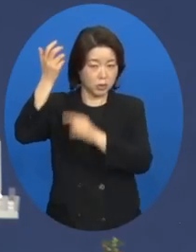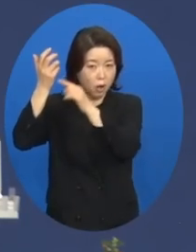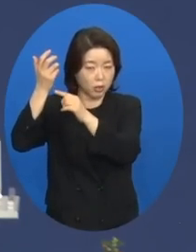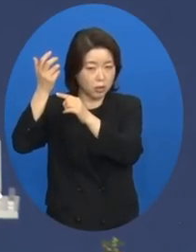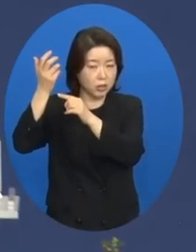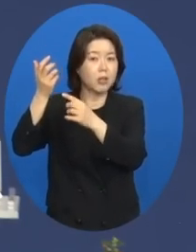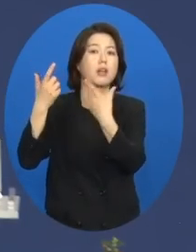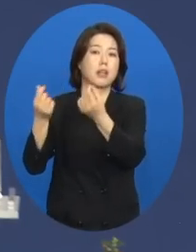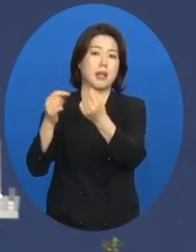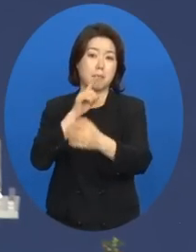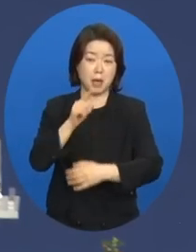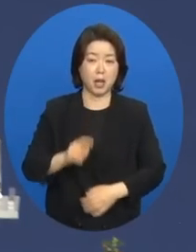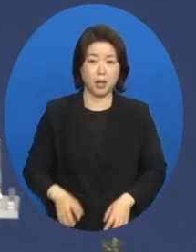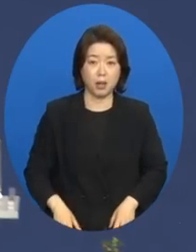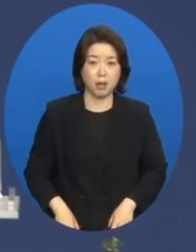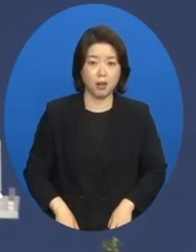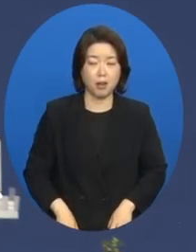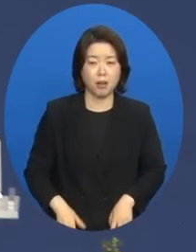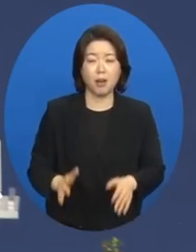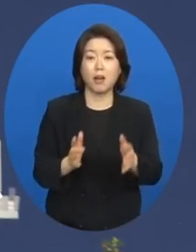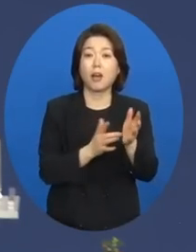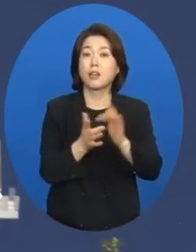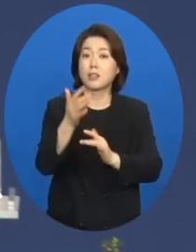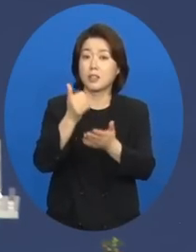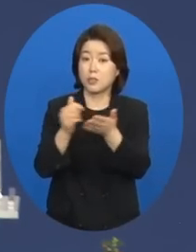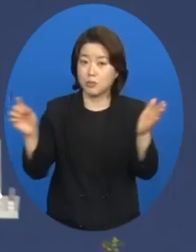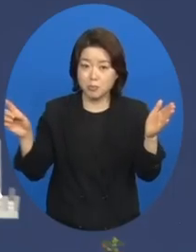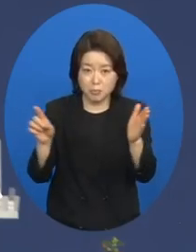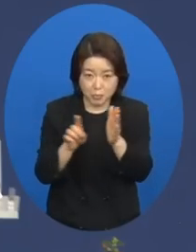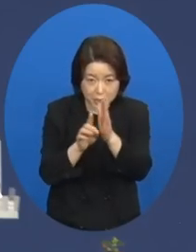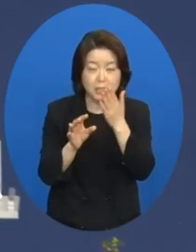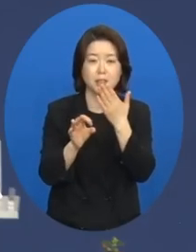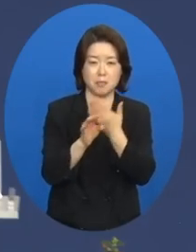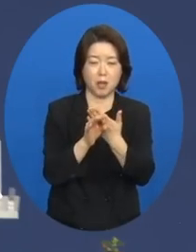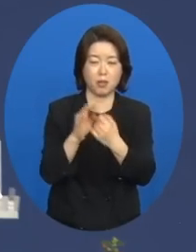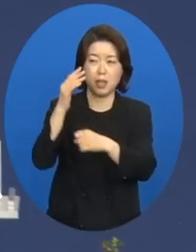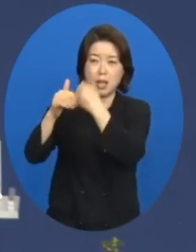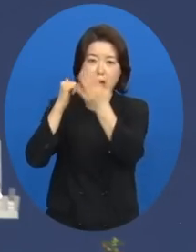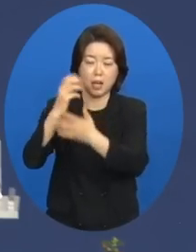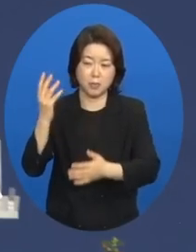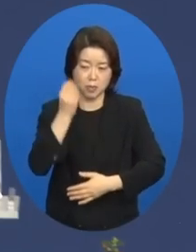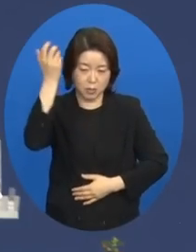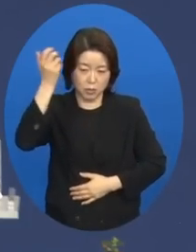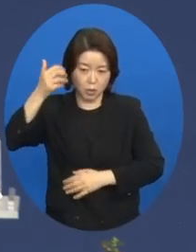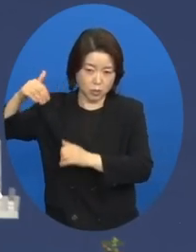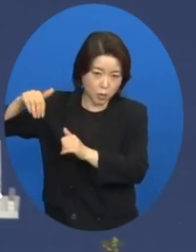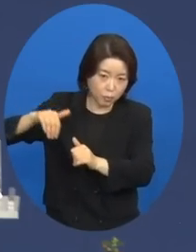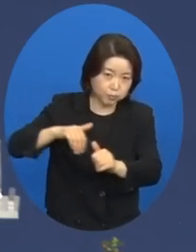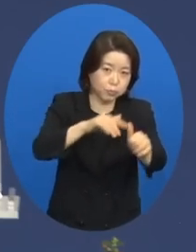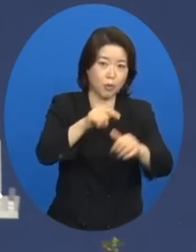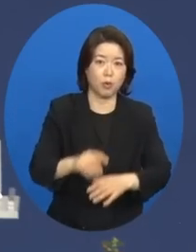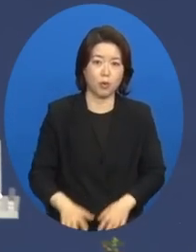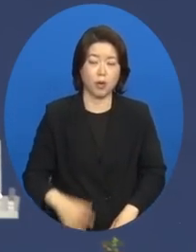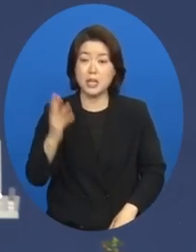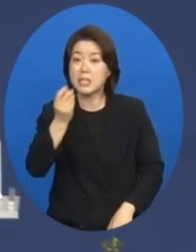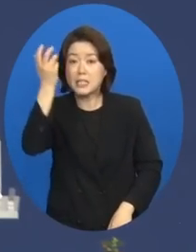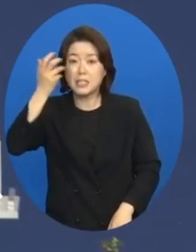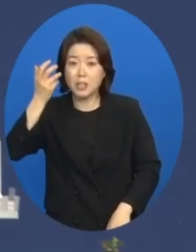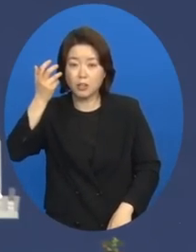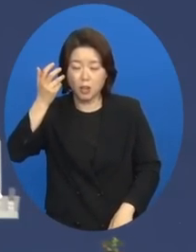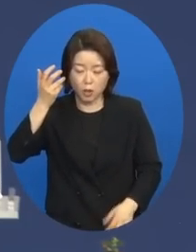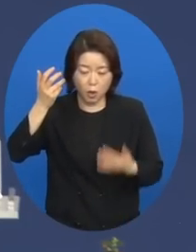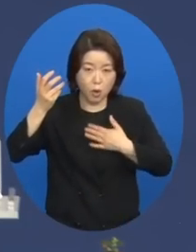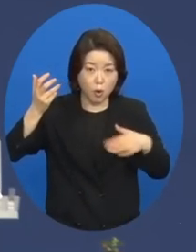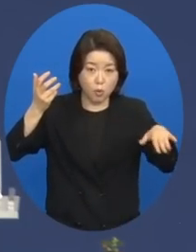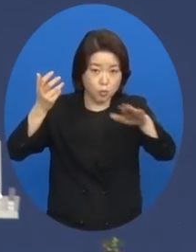가르켜 말씀하십니다. 그러니까 예수를 믿으면 하나님께서 성령을 보내주셔서 성령이 우리의